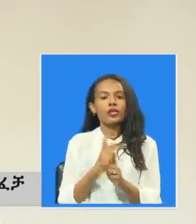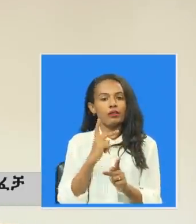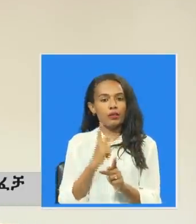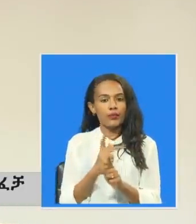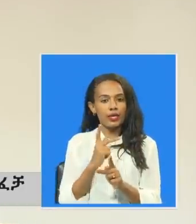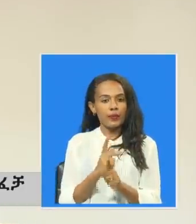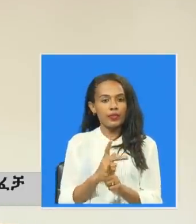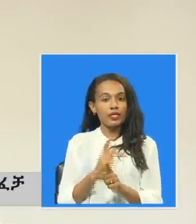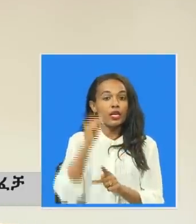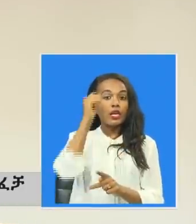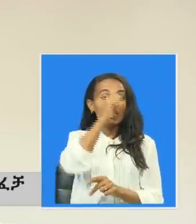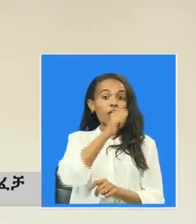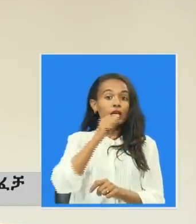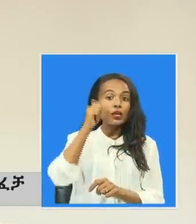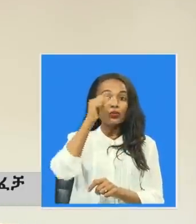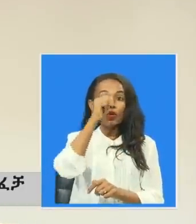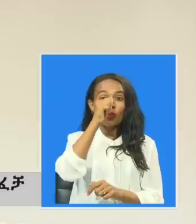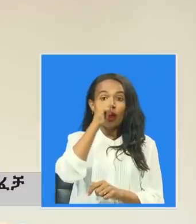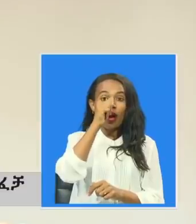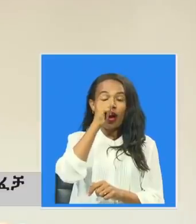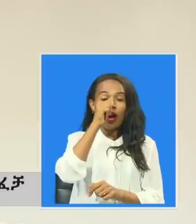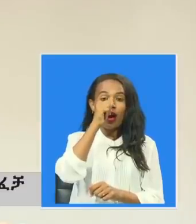የተጠበቀበት ኢትዮጵያን